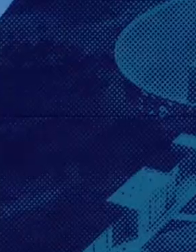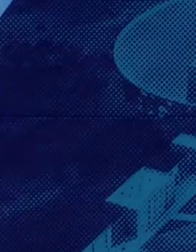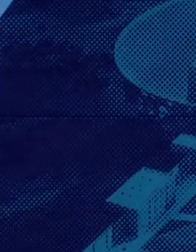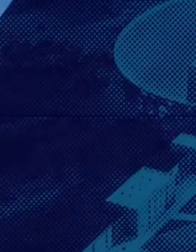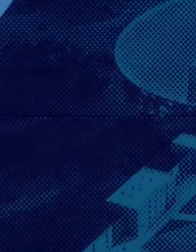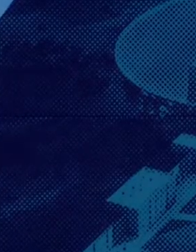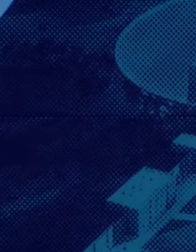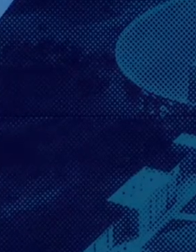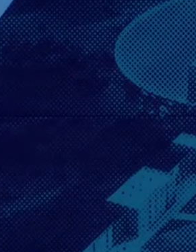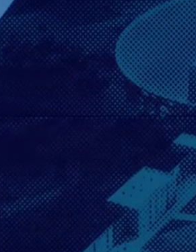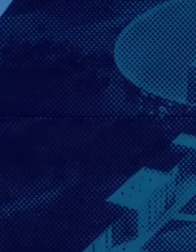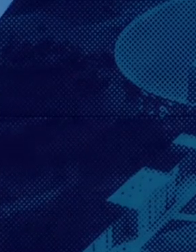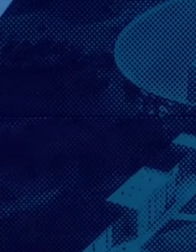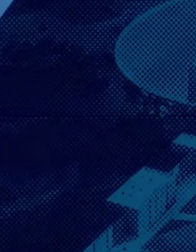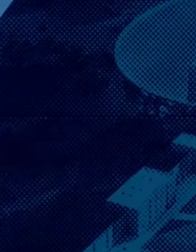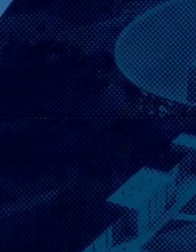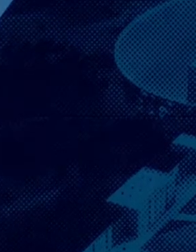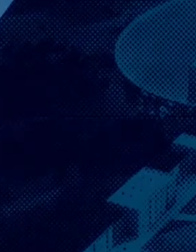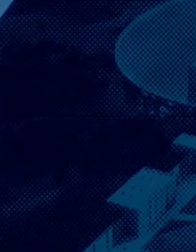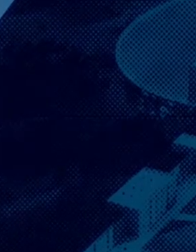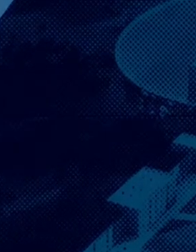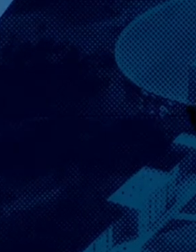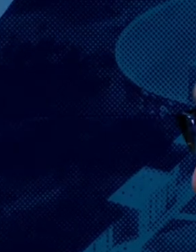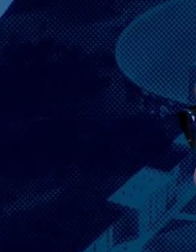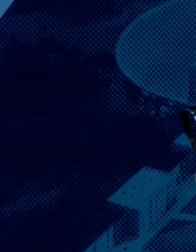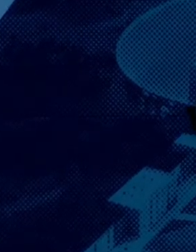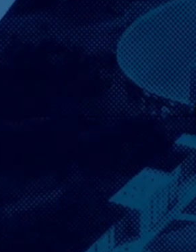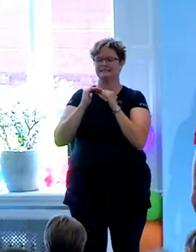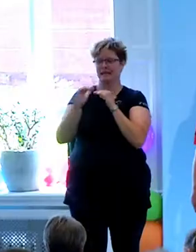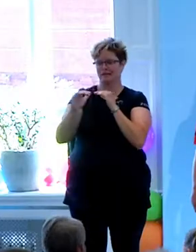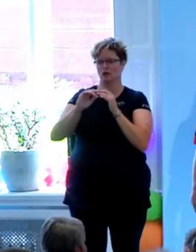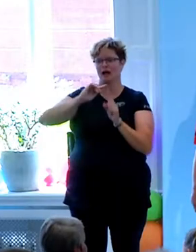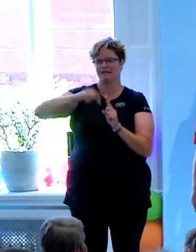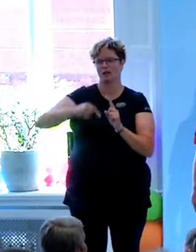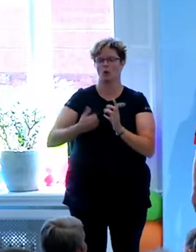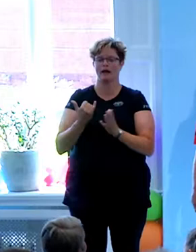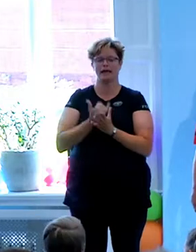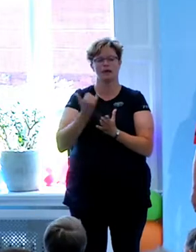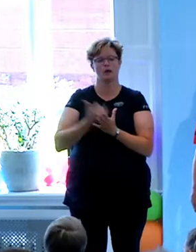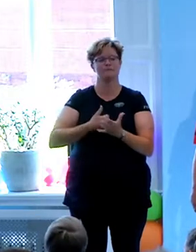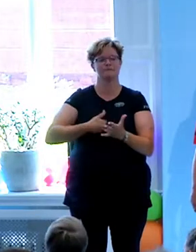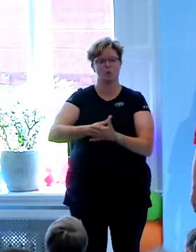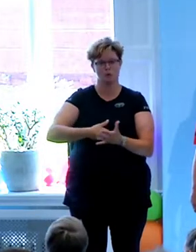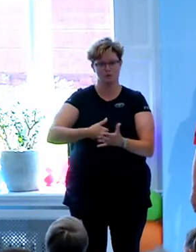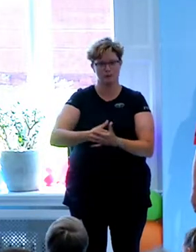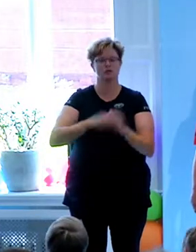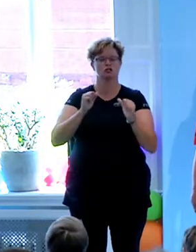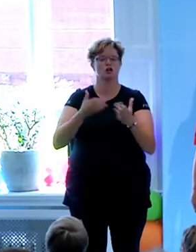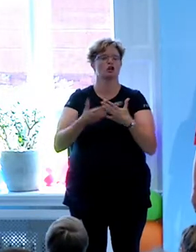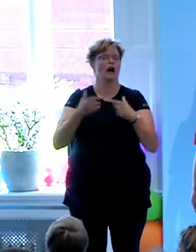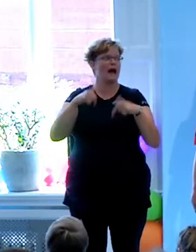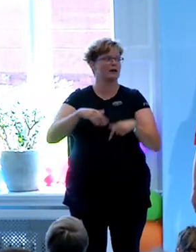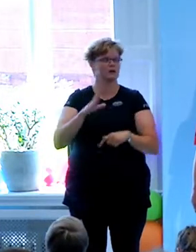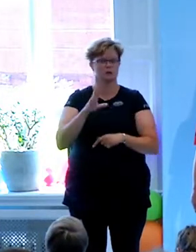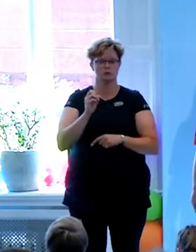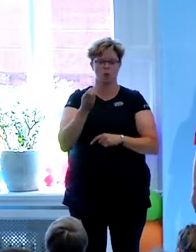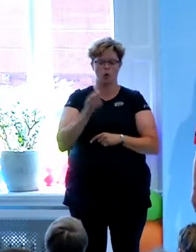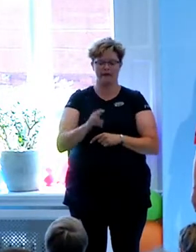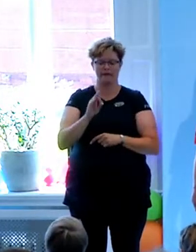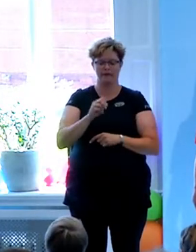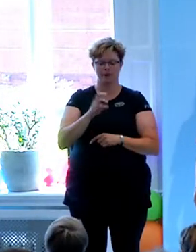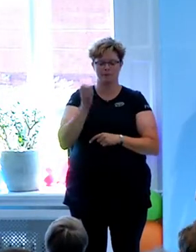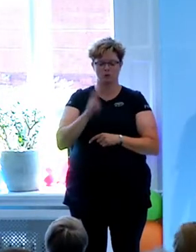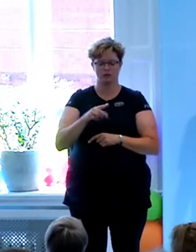framgången? Jag tänkte vi skulle prata lite grann om jämställda villkor i fotbollen. Och det ska vi göra här. Jag heter Johan Hermansson